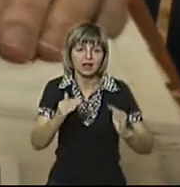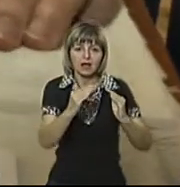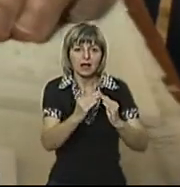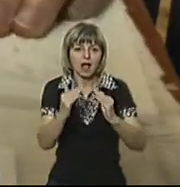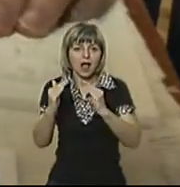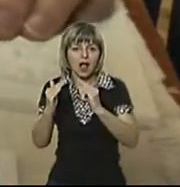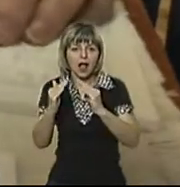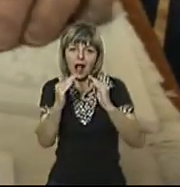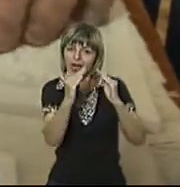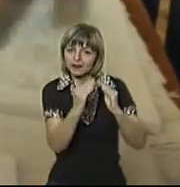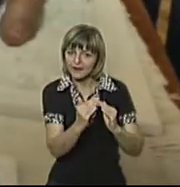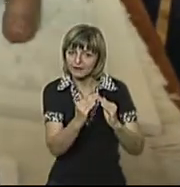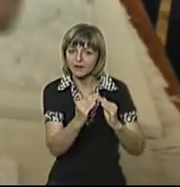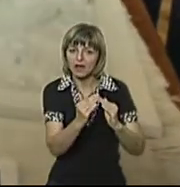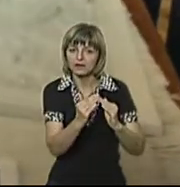хатинка,